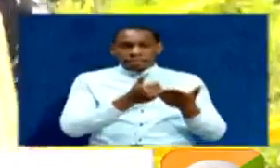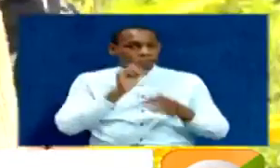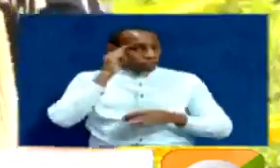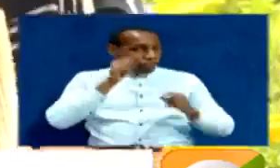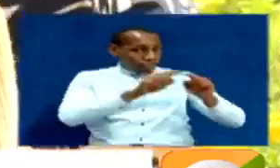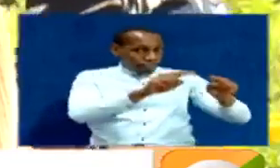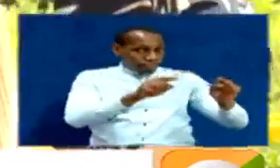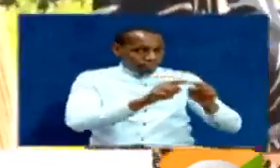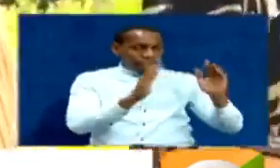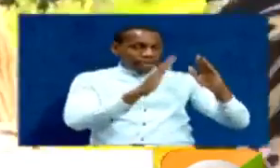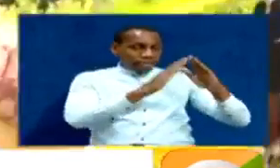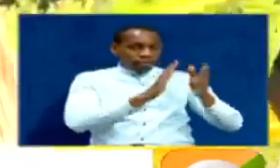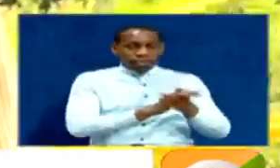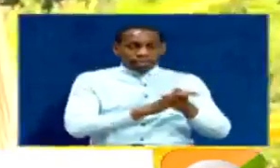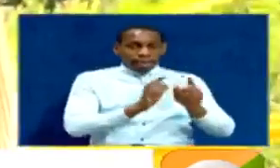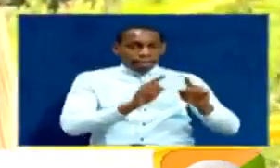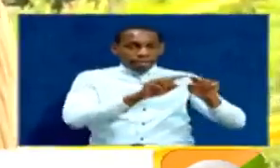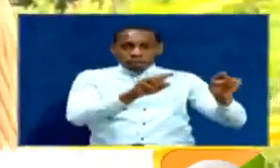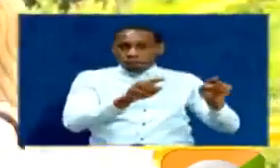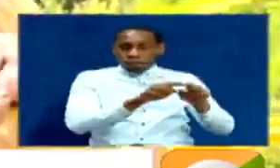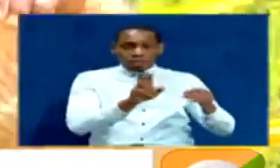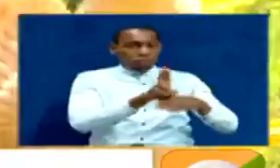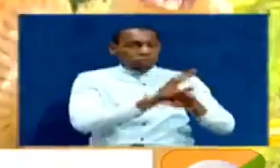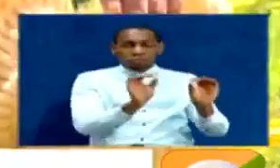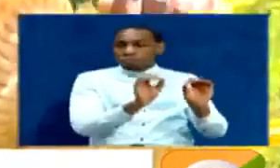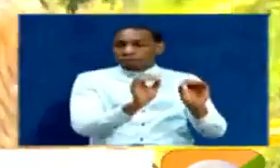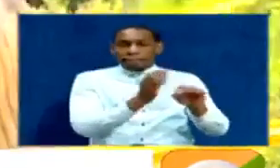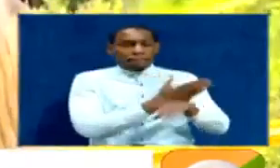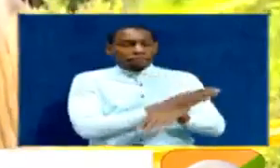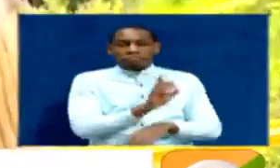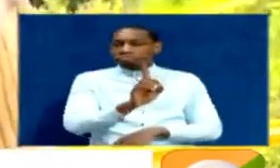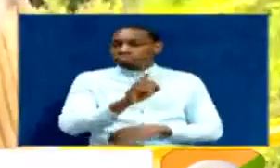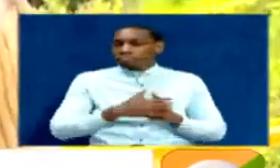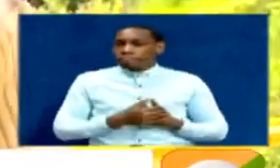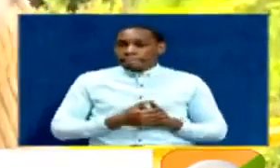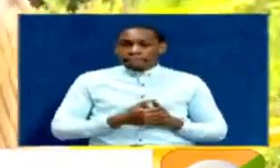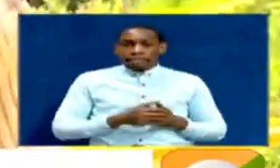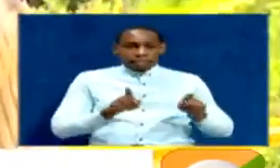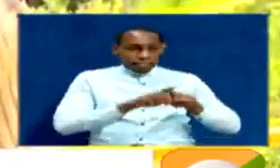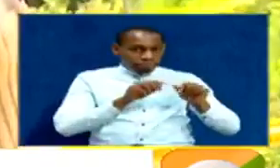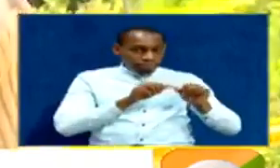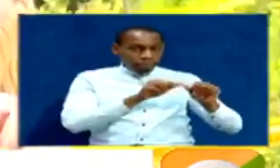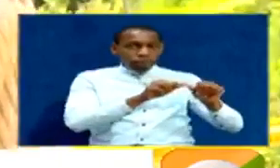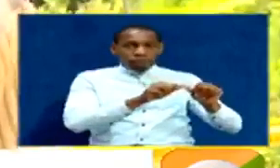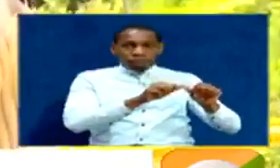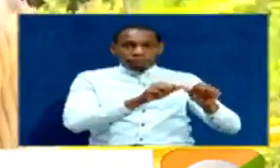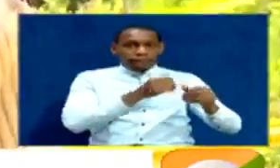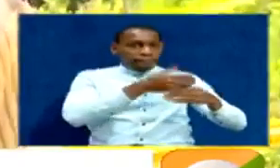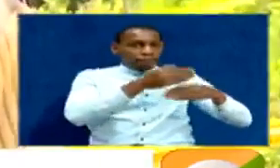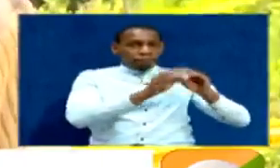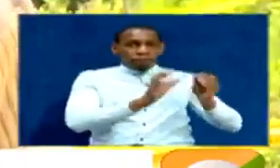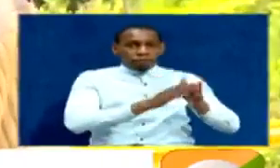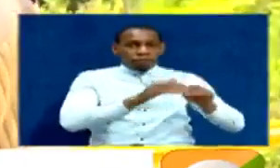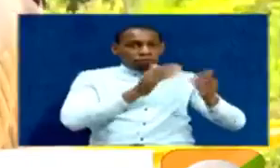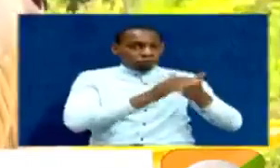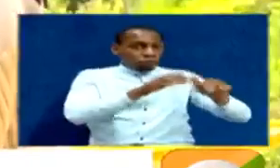choo. Shimo lenye halikuwa limetumika hapo mbeleni. Bado lilikuwa halikujengwa,